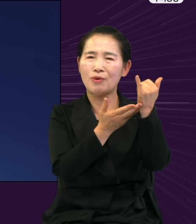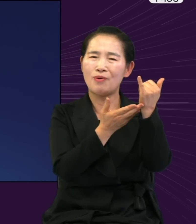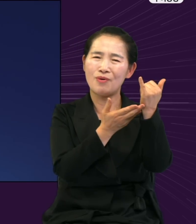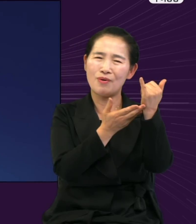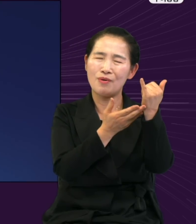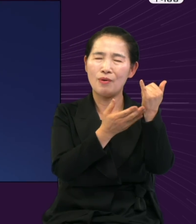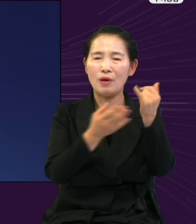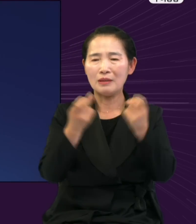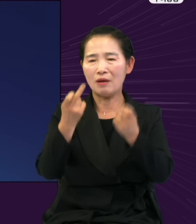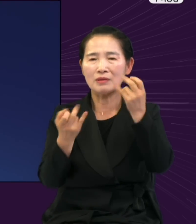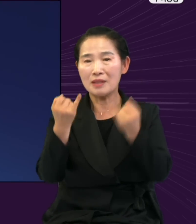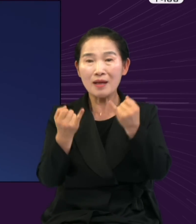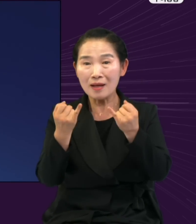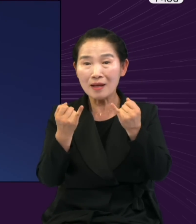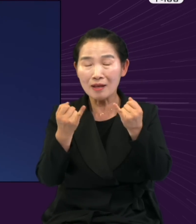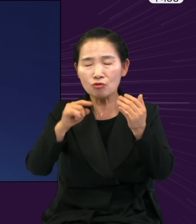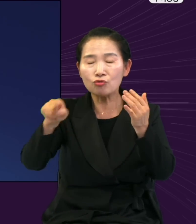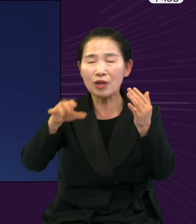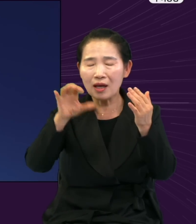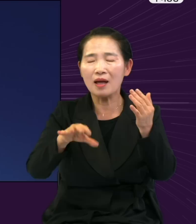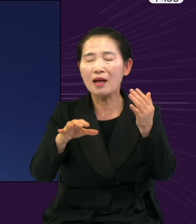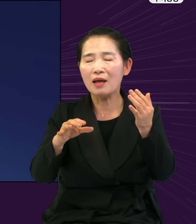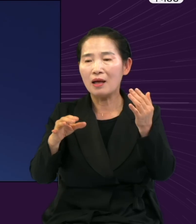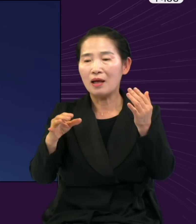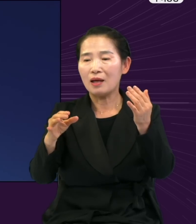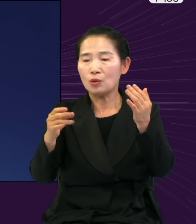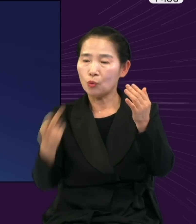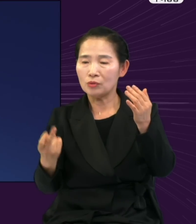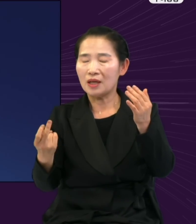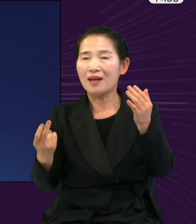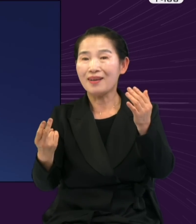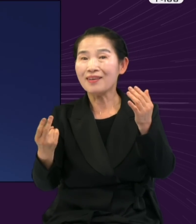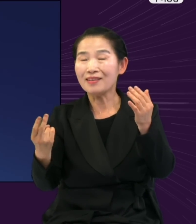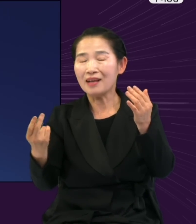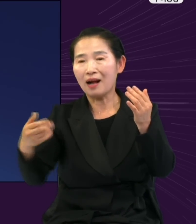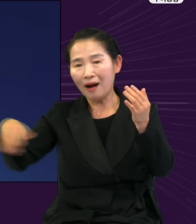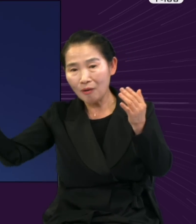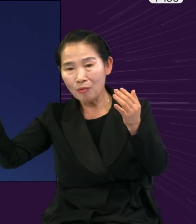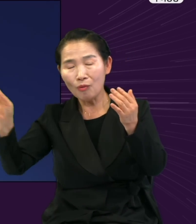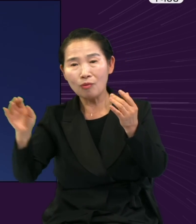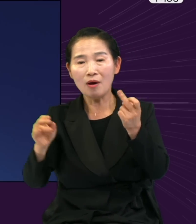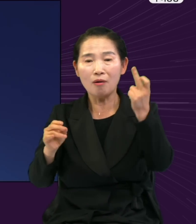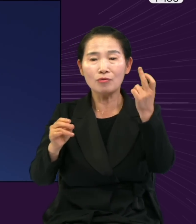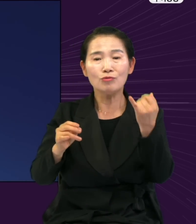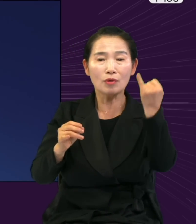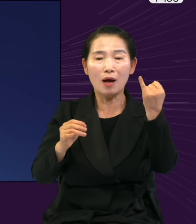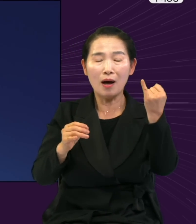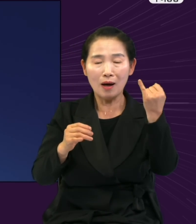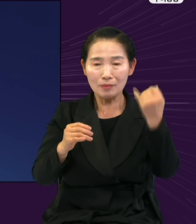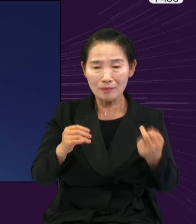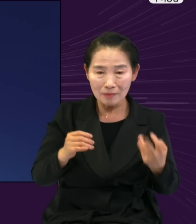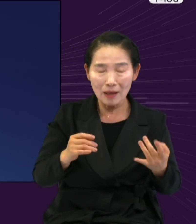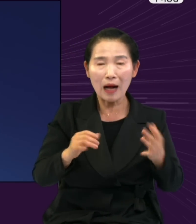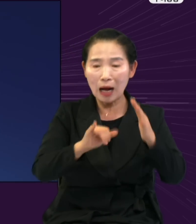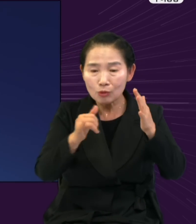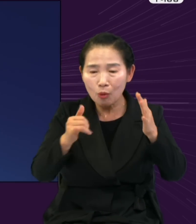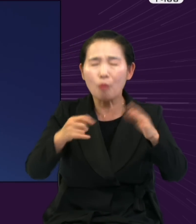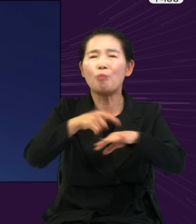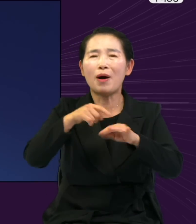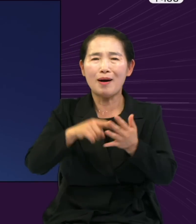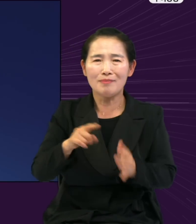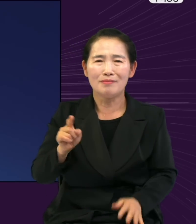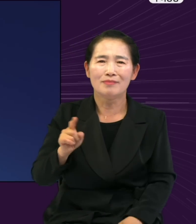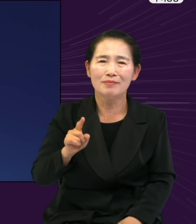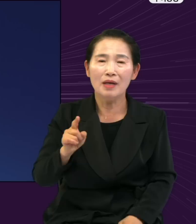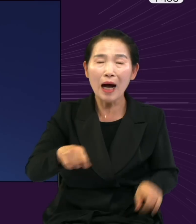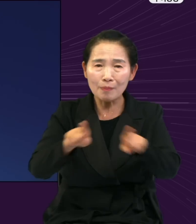사랑하는 아빠를 잃은 자들이 한 공간에서 사는 일은 쉽지가 않은 일이었습니다. 그러나 그 시간들을